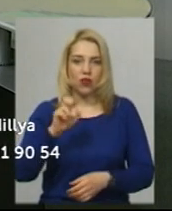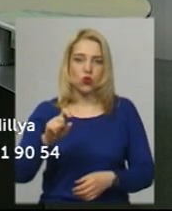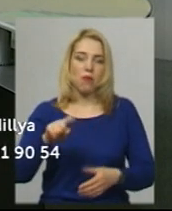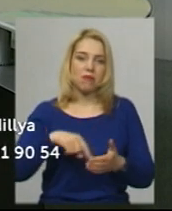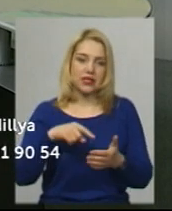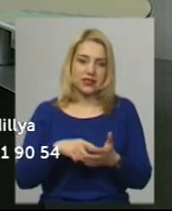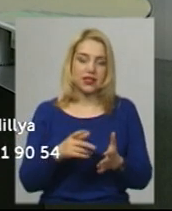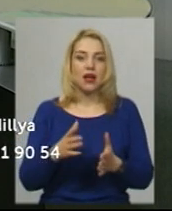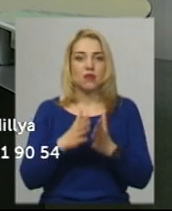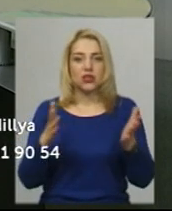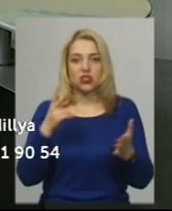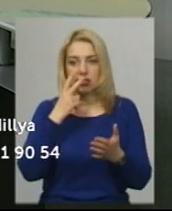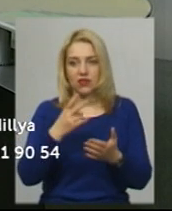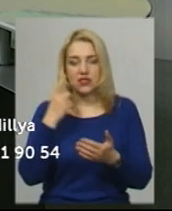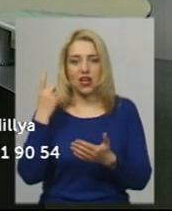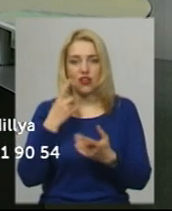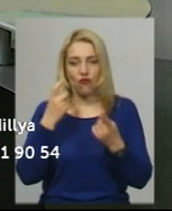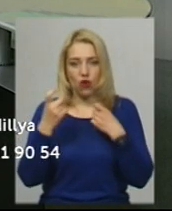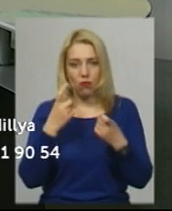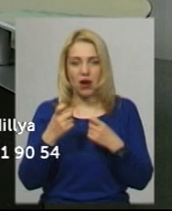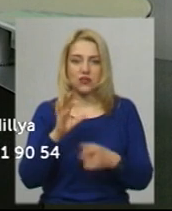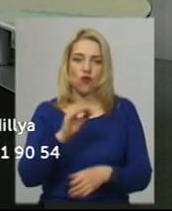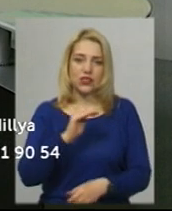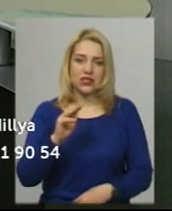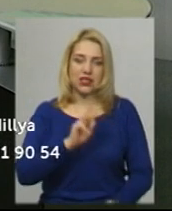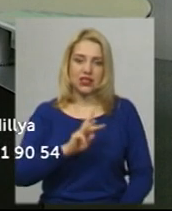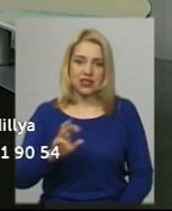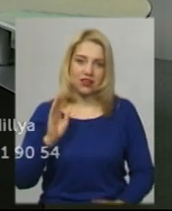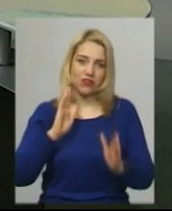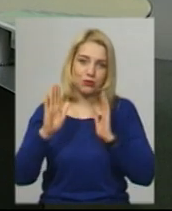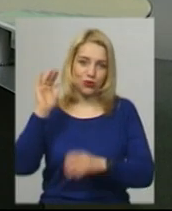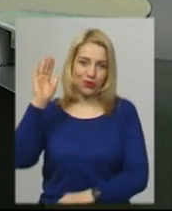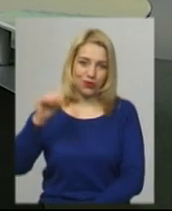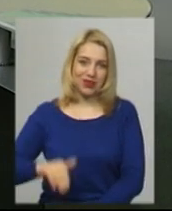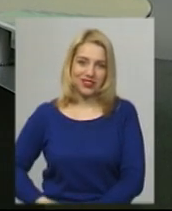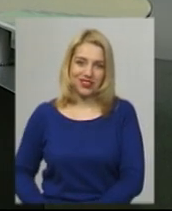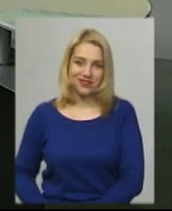цього випуску. Більше дивіться на нашому офіційному сайті та на сторінці у Facebook. Побачимось!